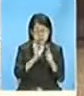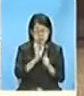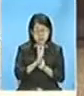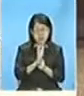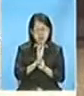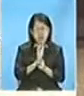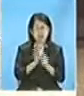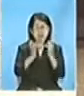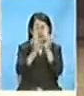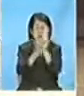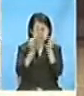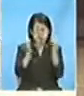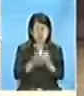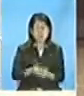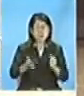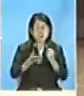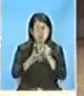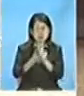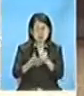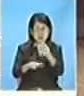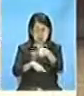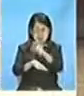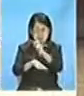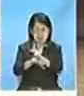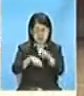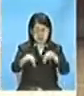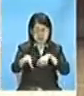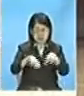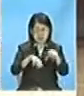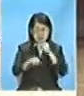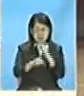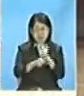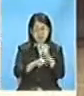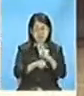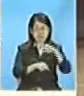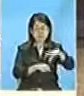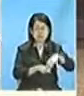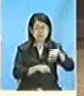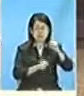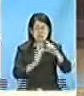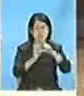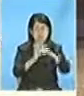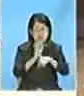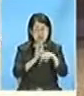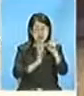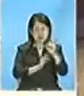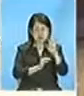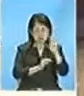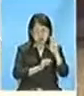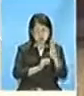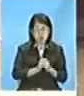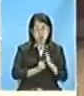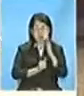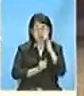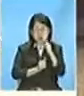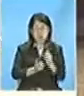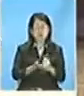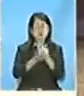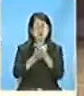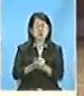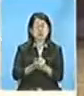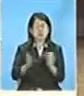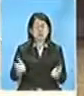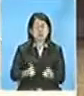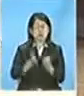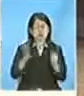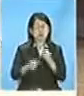านในการบริหารกิจการภายในสำนักงานเลขาธิการวุฒิสภาเพื่อส่งเสริมการทำงานของท่านสมาชิ